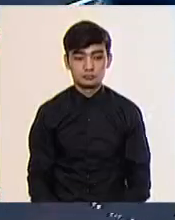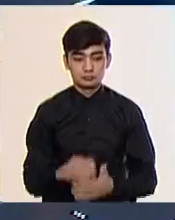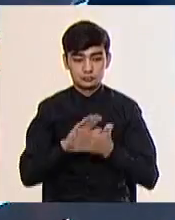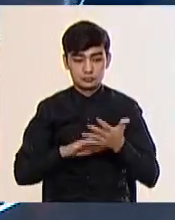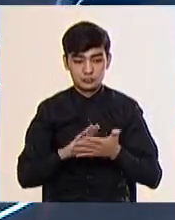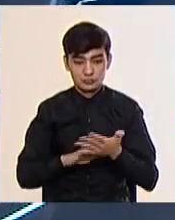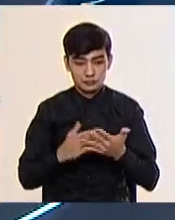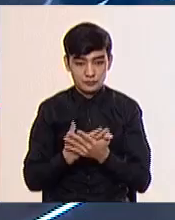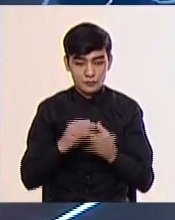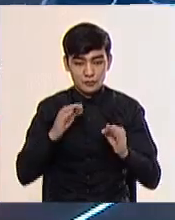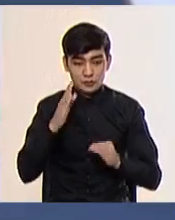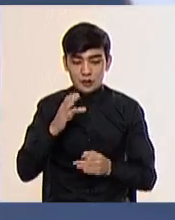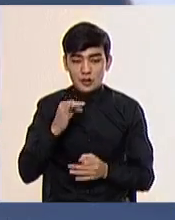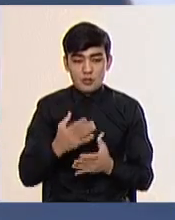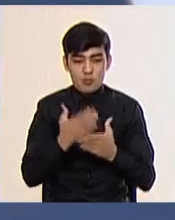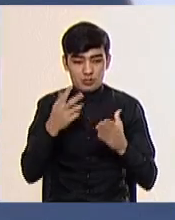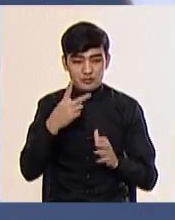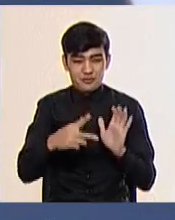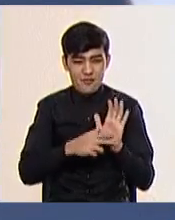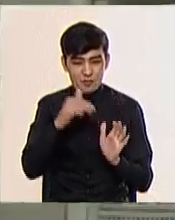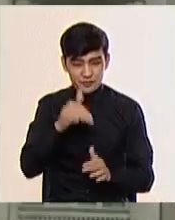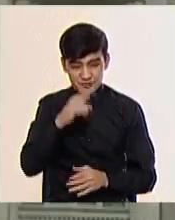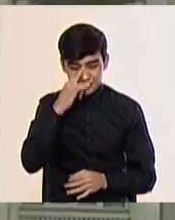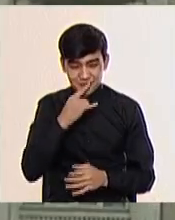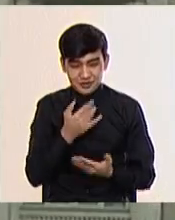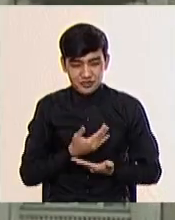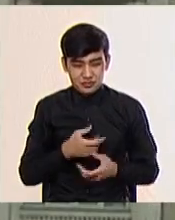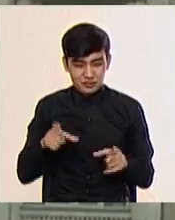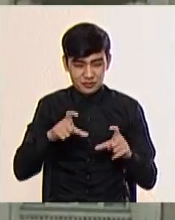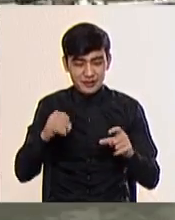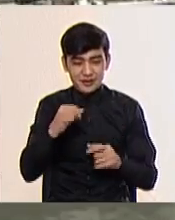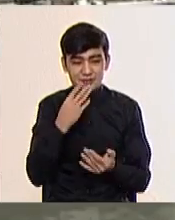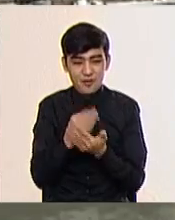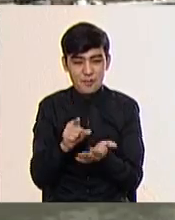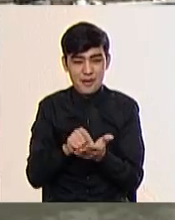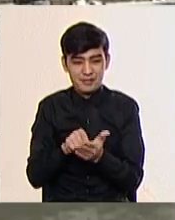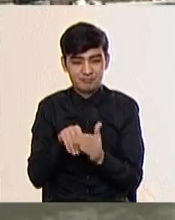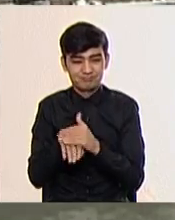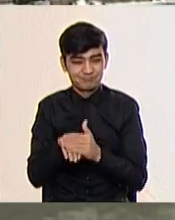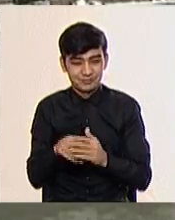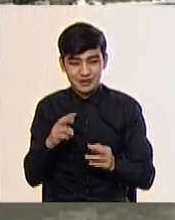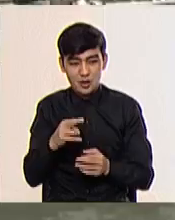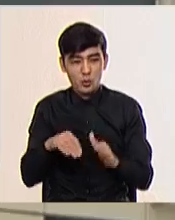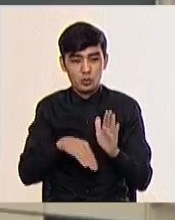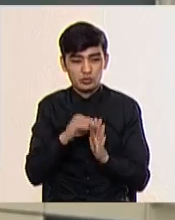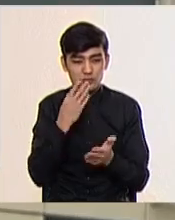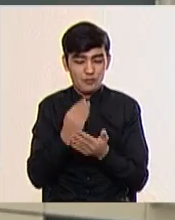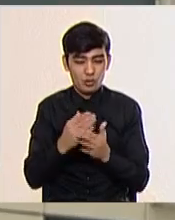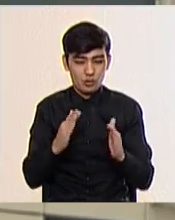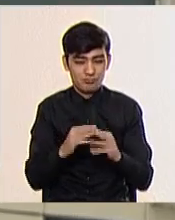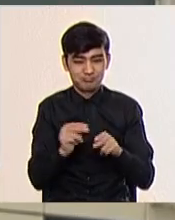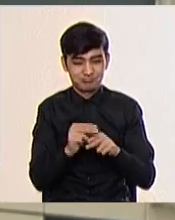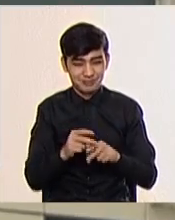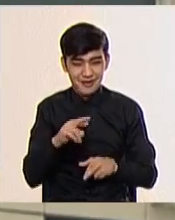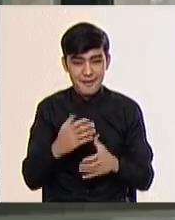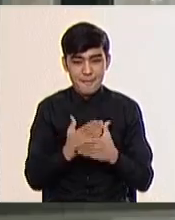Продолжаем информбюро. Уже больше 28 тысяч казахстанцев использовали свои пенсионные накопления для улучшения жилищных условий.